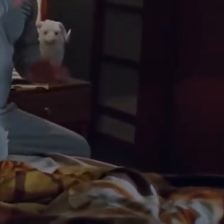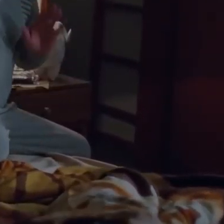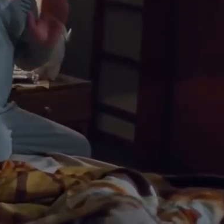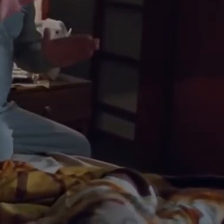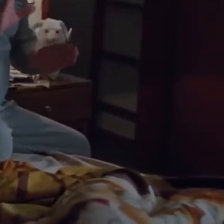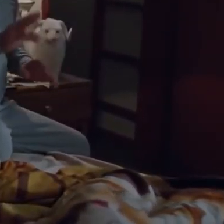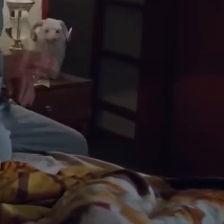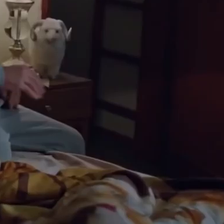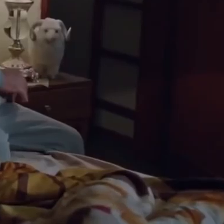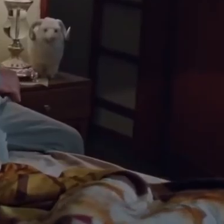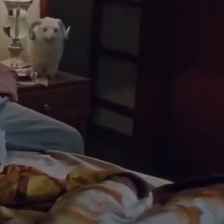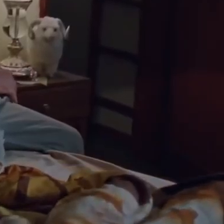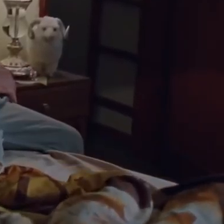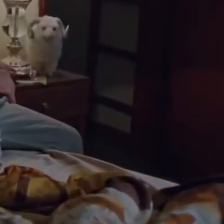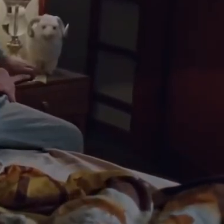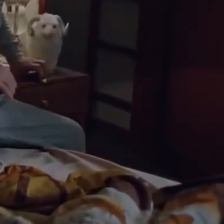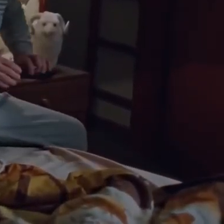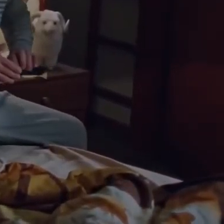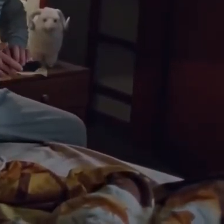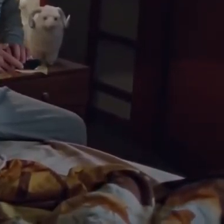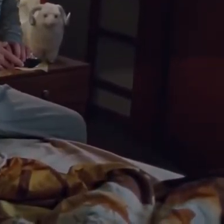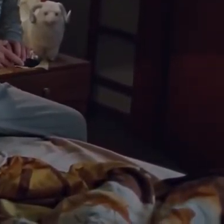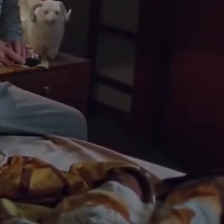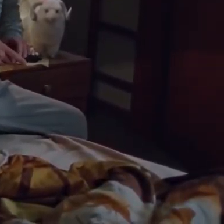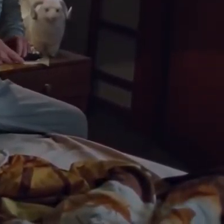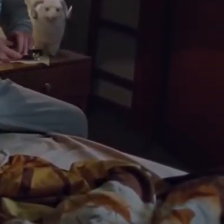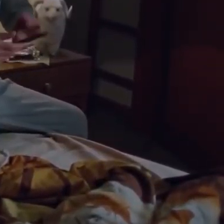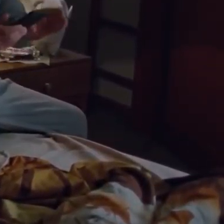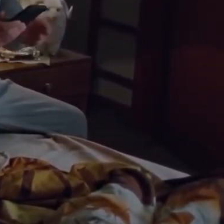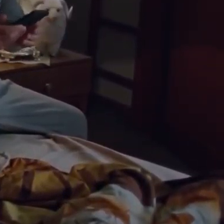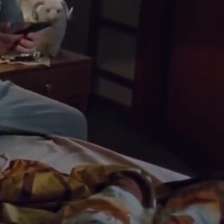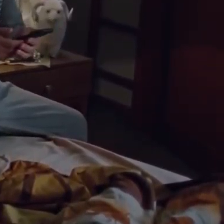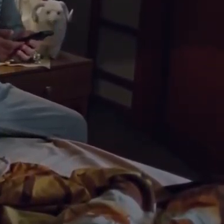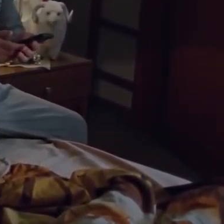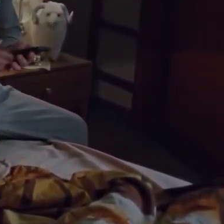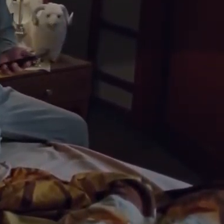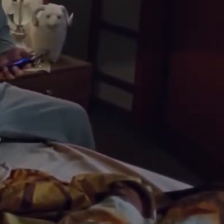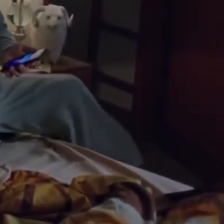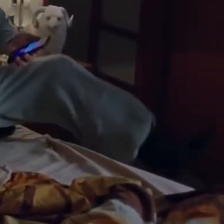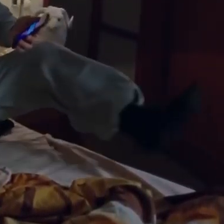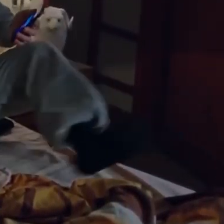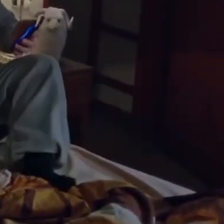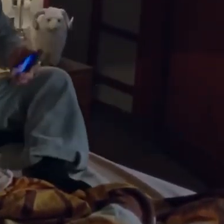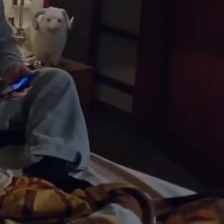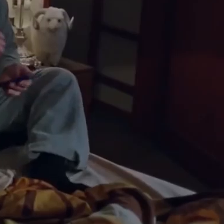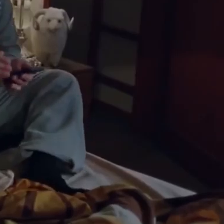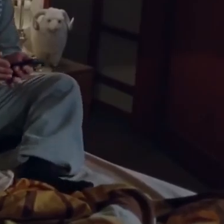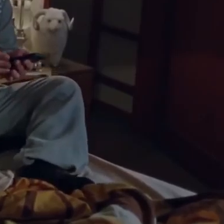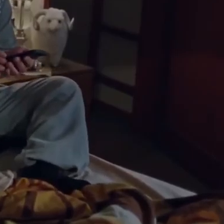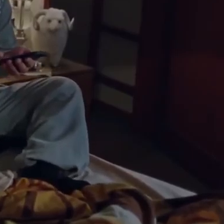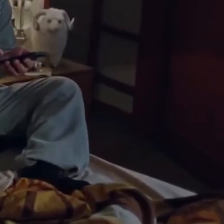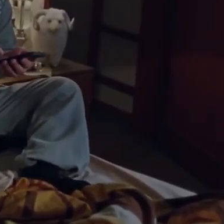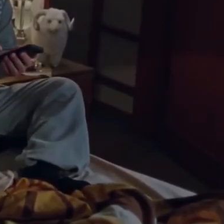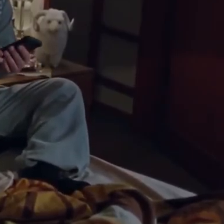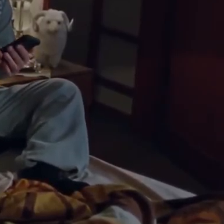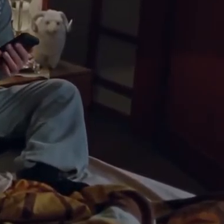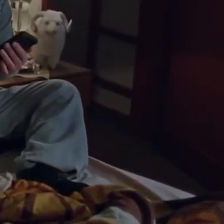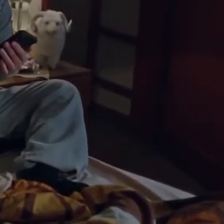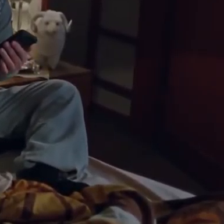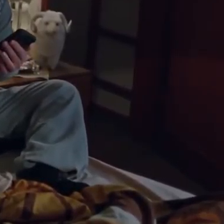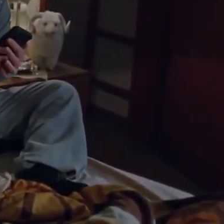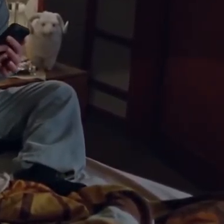Nazmiye horlayınca tırsıp geri çekildi. Komodinden telefonunu aldı. Üzerinde gri eşofman takımı, ayağında siyah çoraplar.